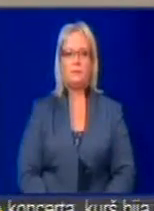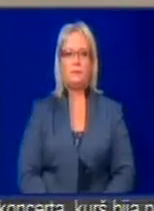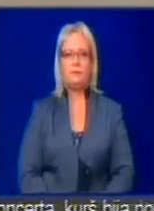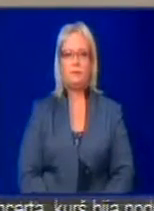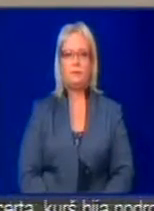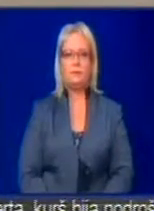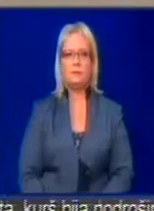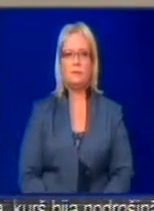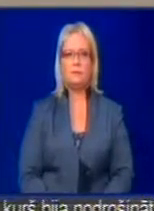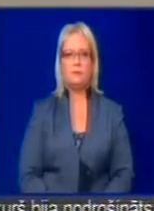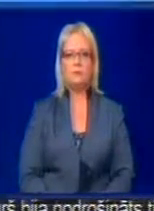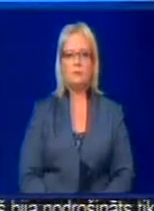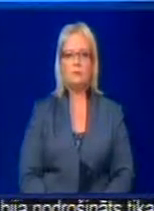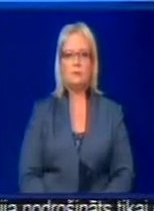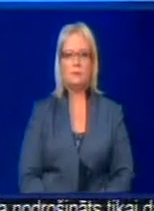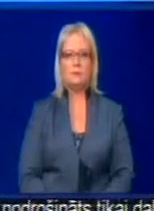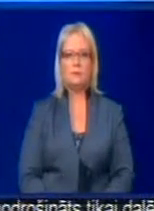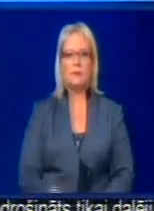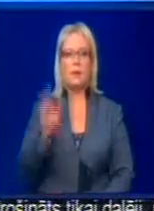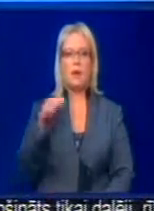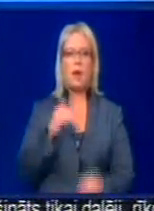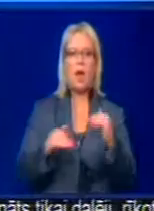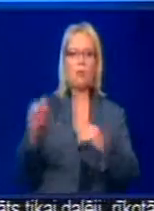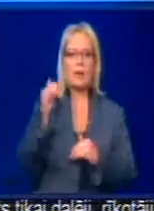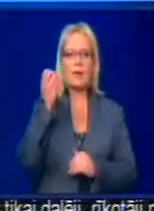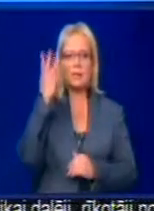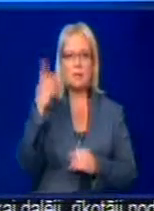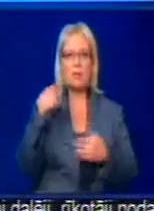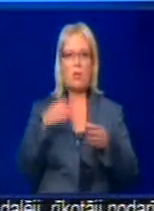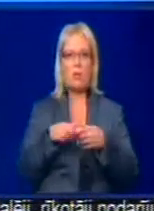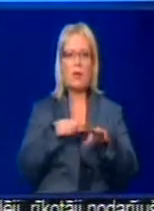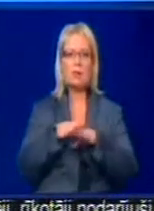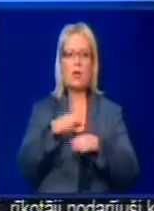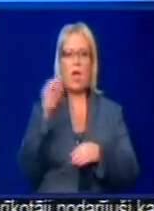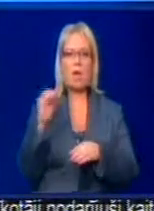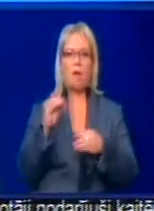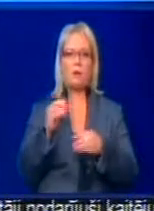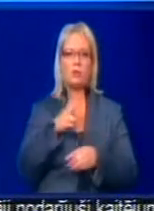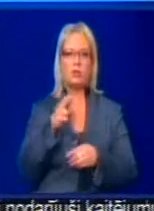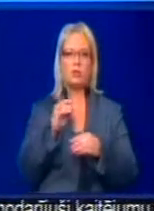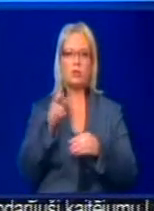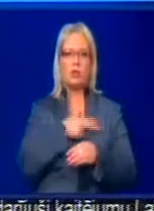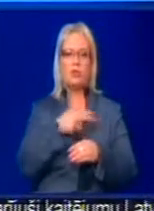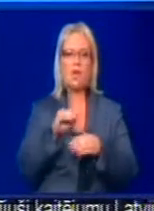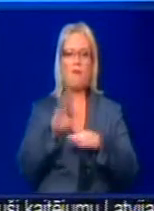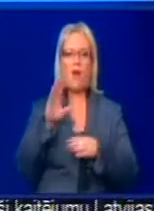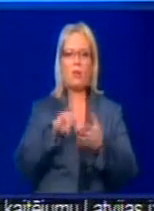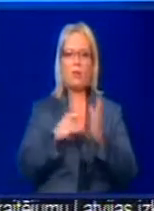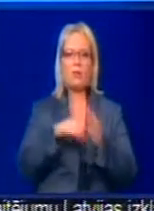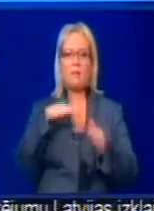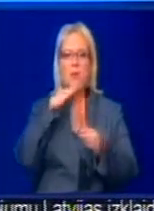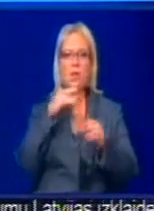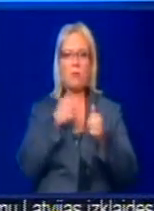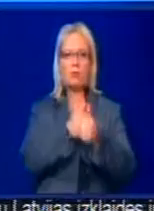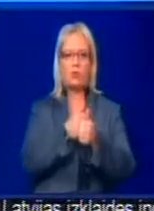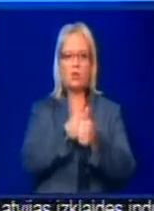Valters Blums, Latvijas televīzija. Par augstākās izglītības padomes īstenotā Eiropas sociālā fonda projekta nepietiekamu